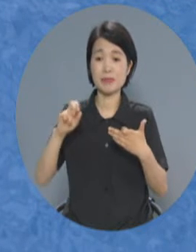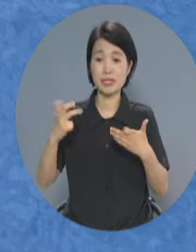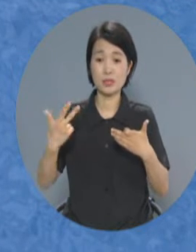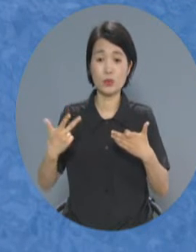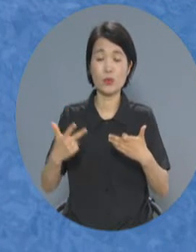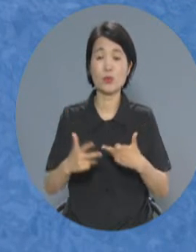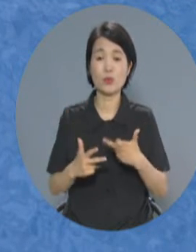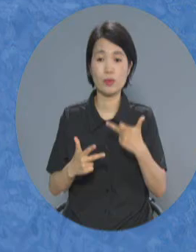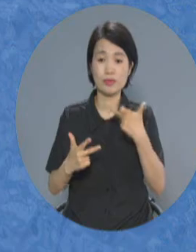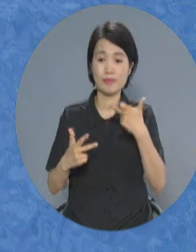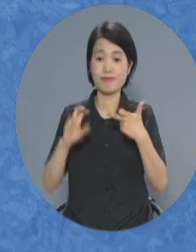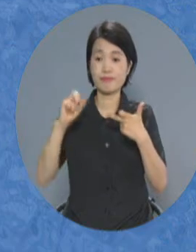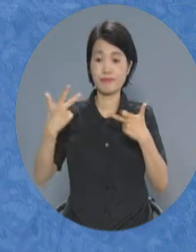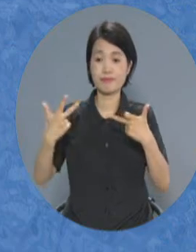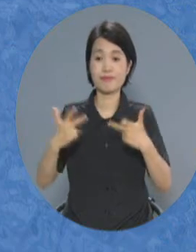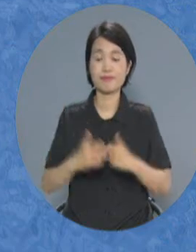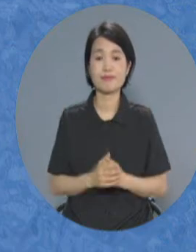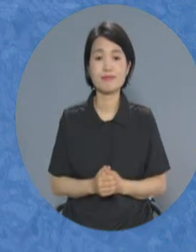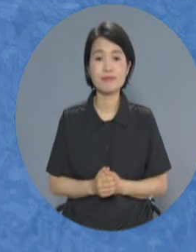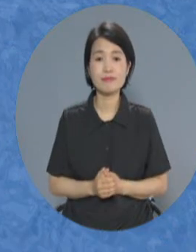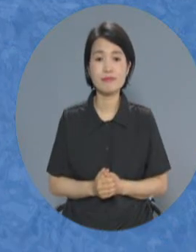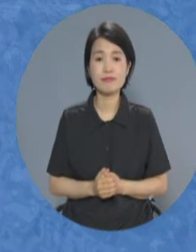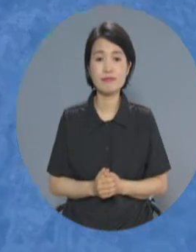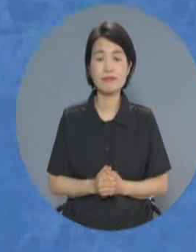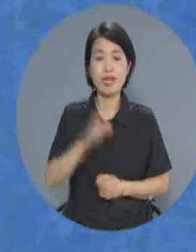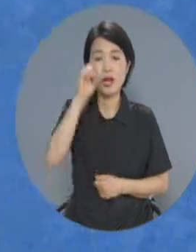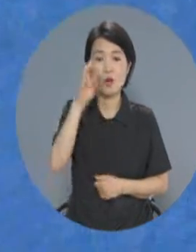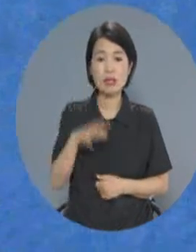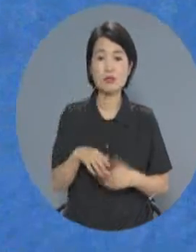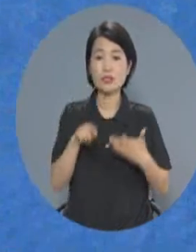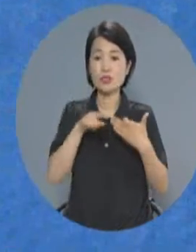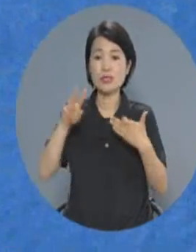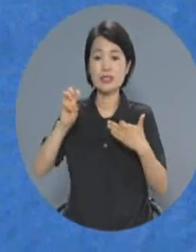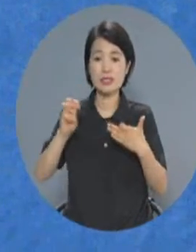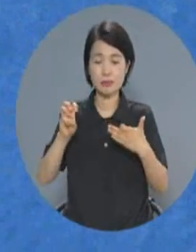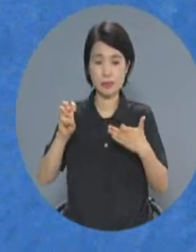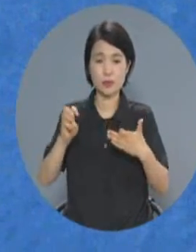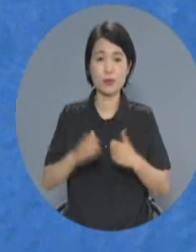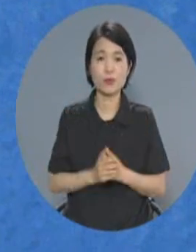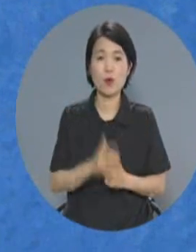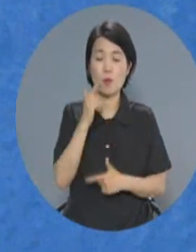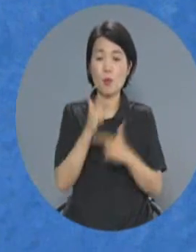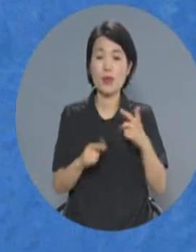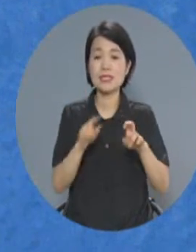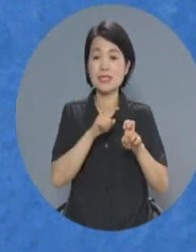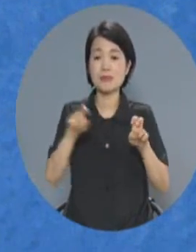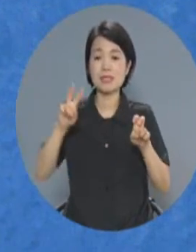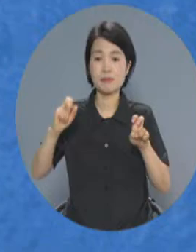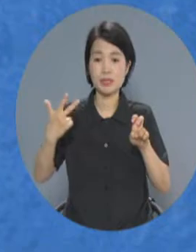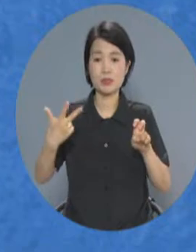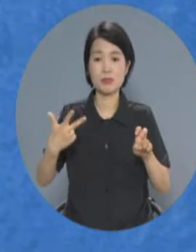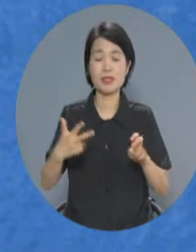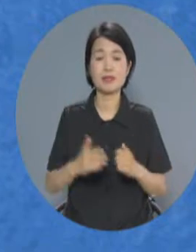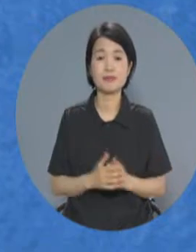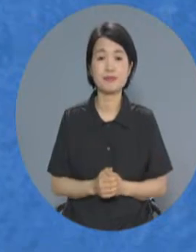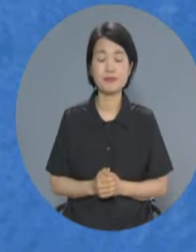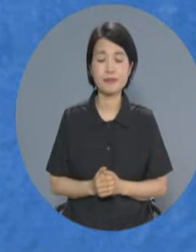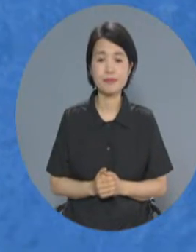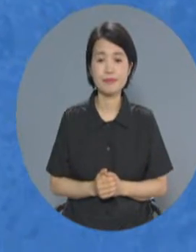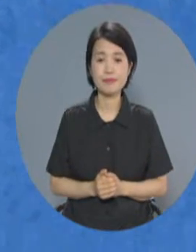27도 에 기온 분포를 보이겠습니다 강조 도 식고 에서 30도 목포 낸 20에서 27 돌을